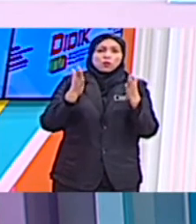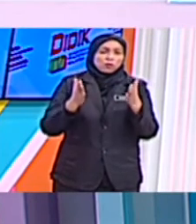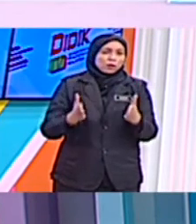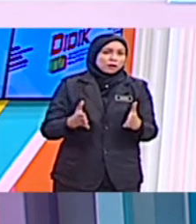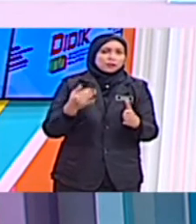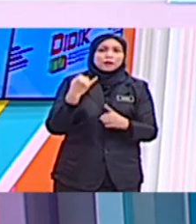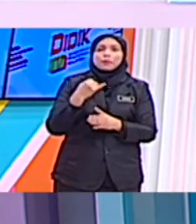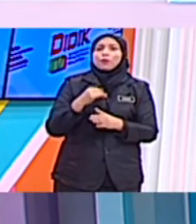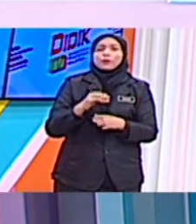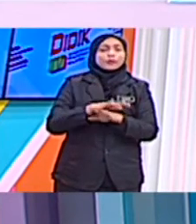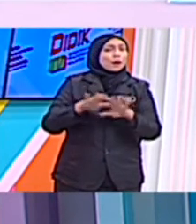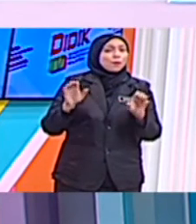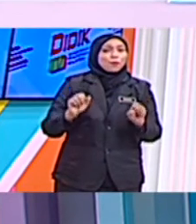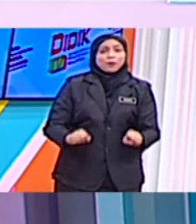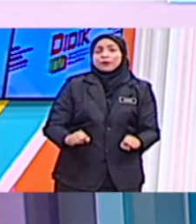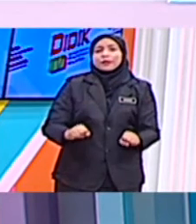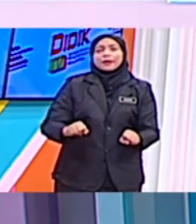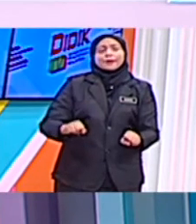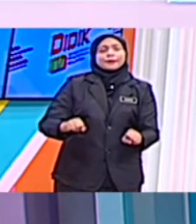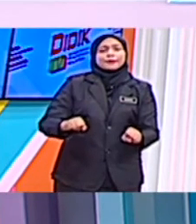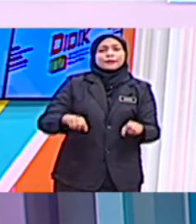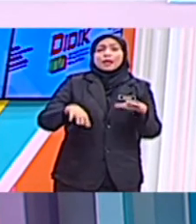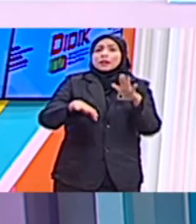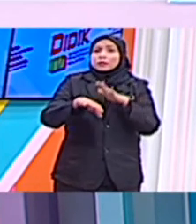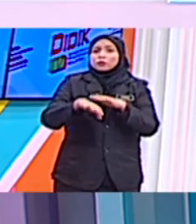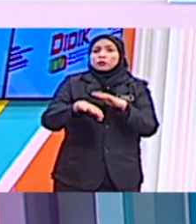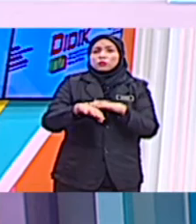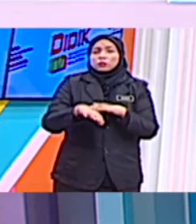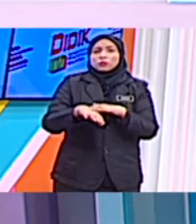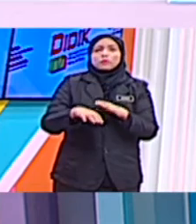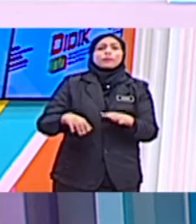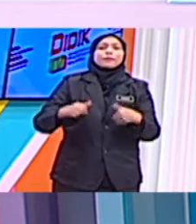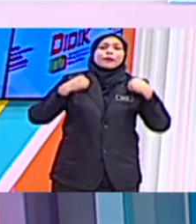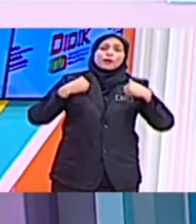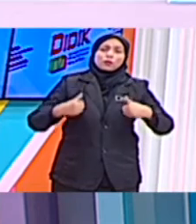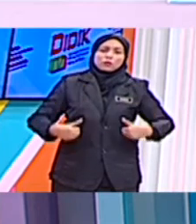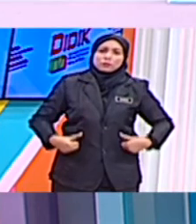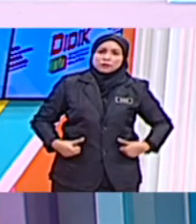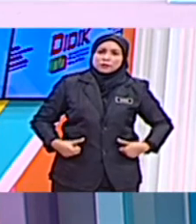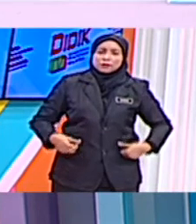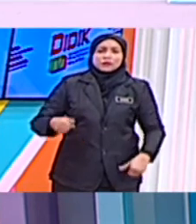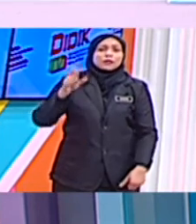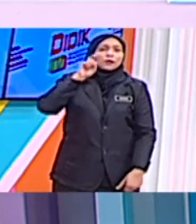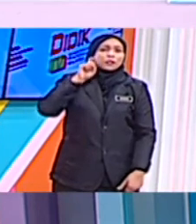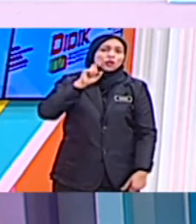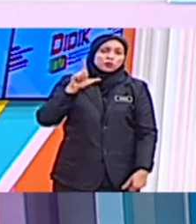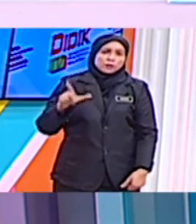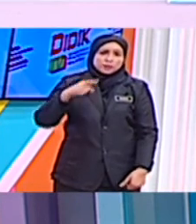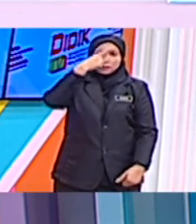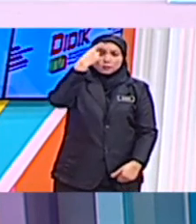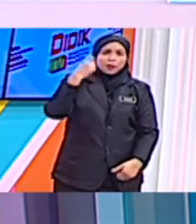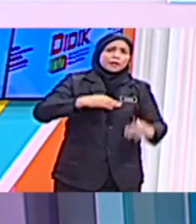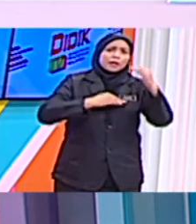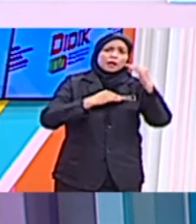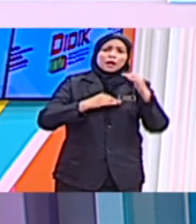seksual kita. Okey, semua oranglah tak boleh, tak kira siapalah tidak dibenarkan menyentuh anggota seksual sebab ia adalah hak